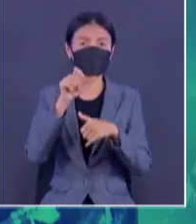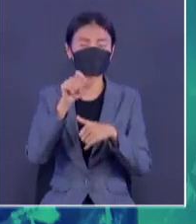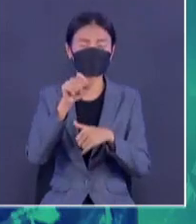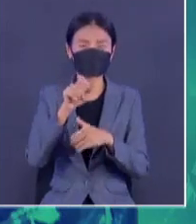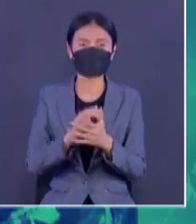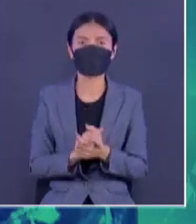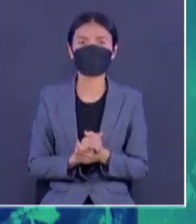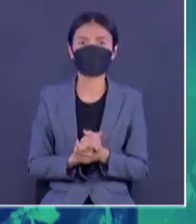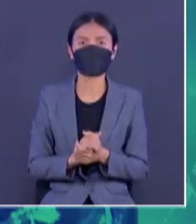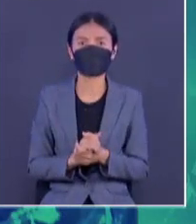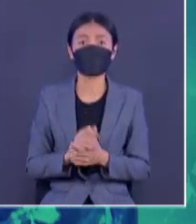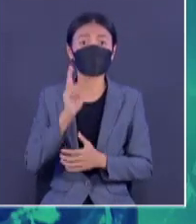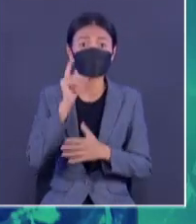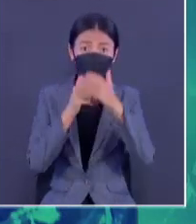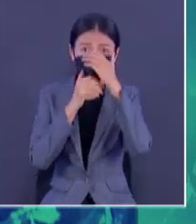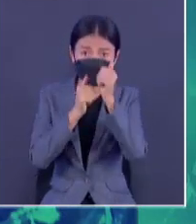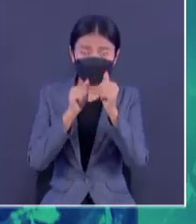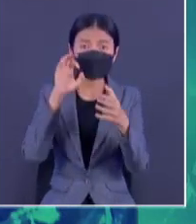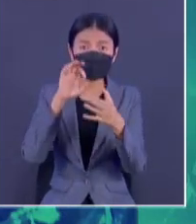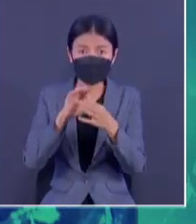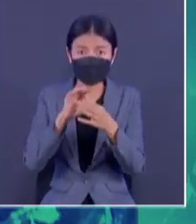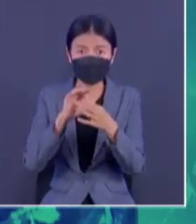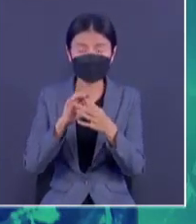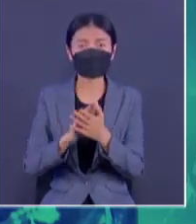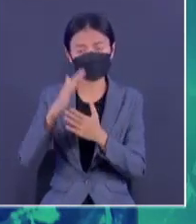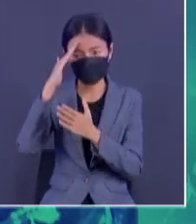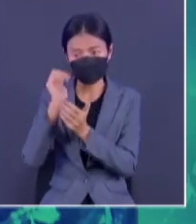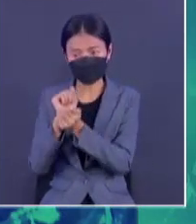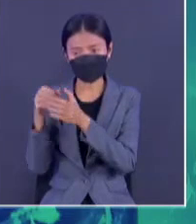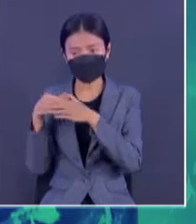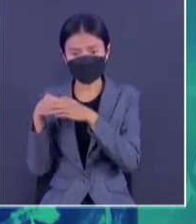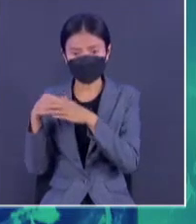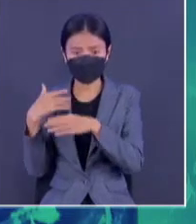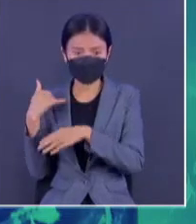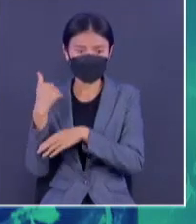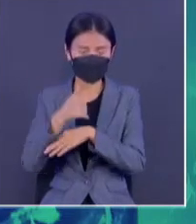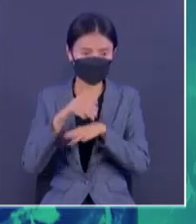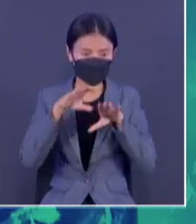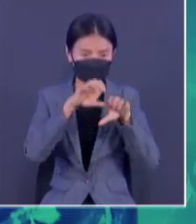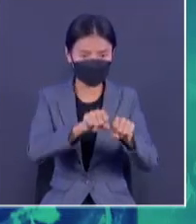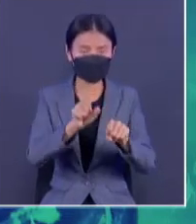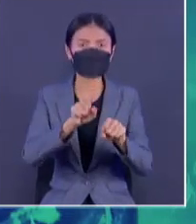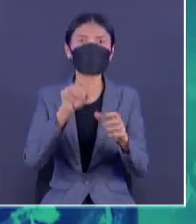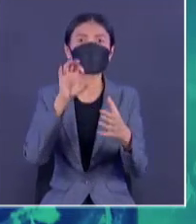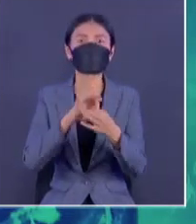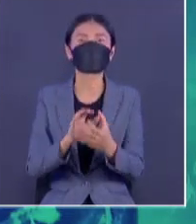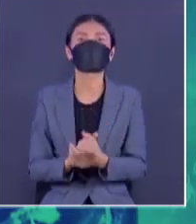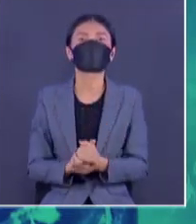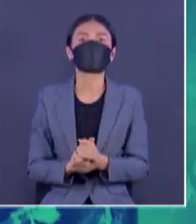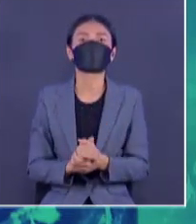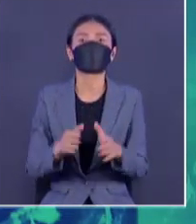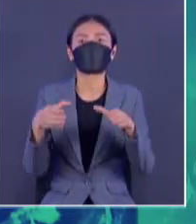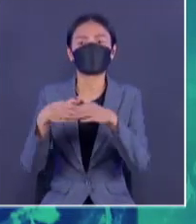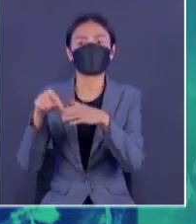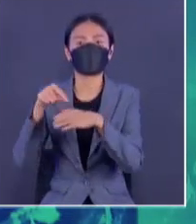การเข้าไปจับกลุ่มเข้าไปทลายแก๊งจะบอกว่าค้ามนุษย์ก็ได้นะครับเป็นการล่อลวงเด็กหญิงอายุ